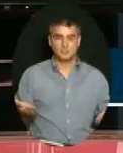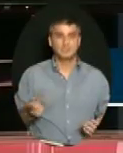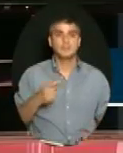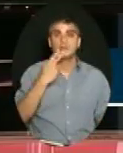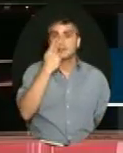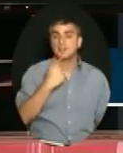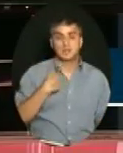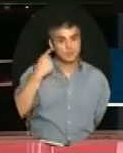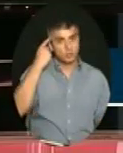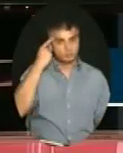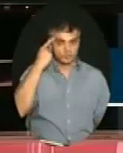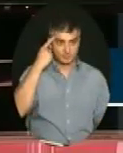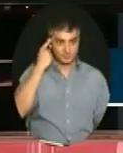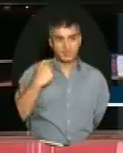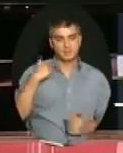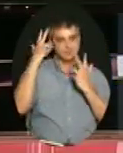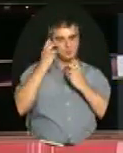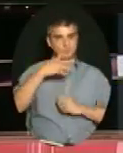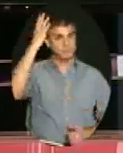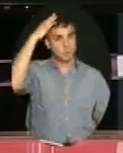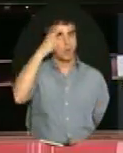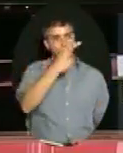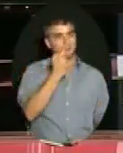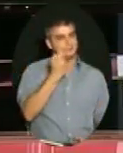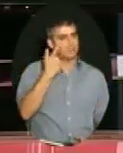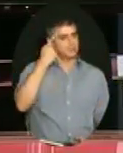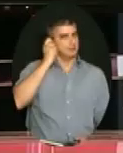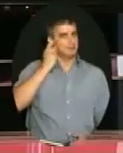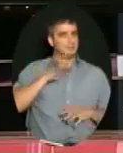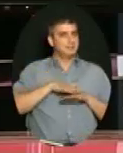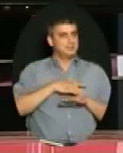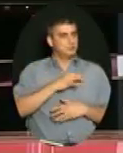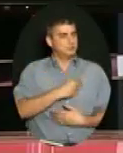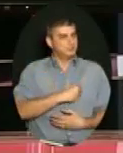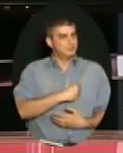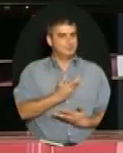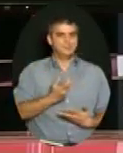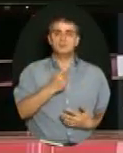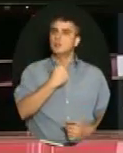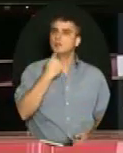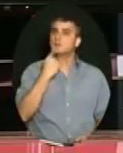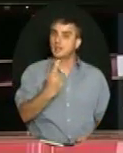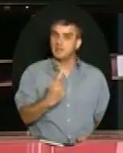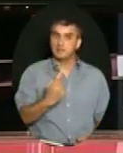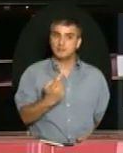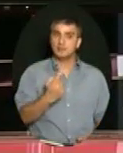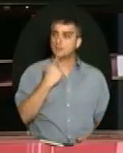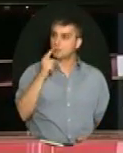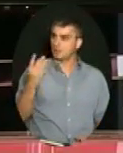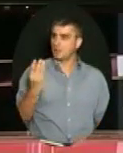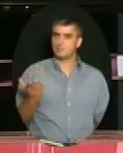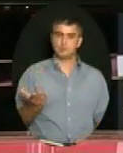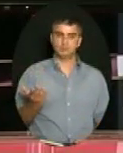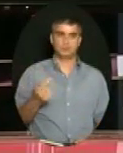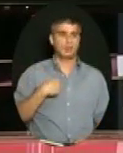נראה לי שאני מצפה מאולמרט לטיפה אינטליגנציה רגשית, שתגיד לו, תגיד לה